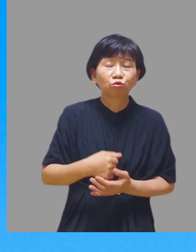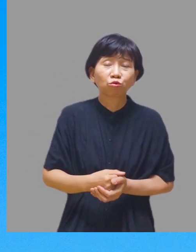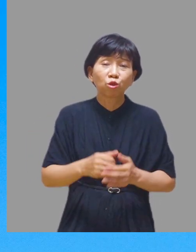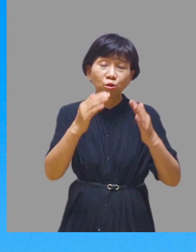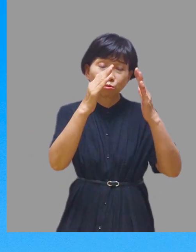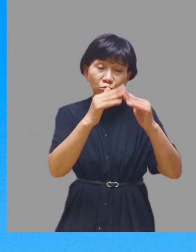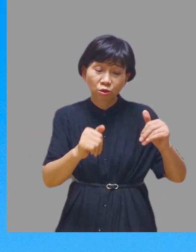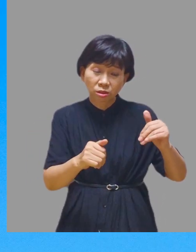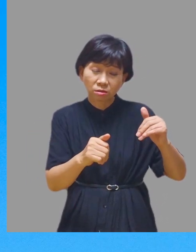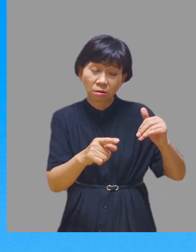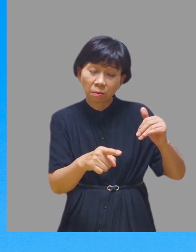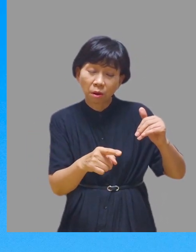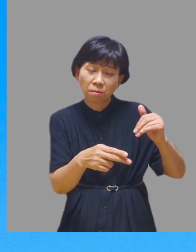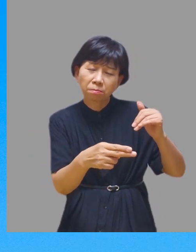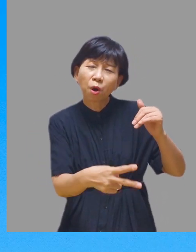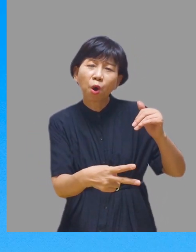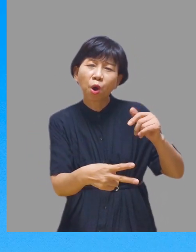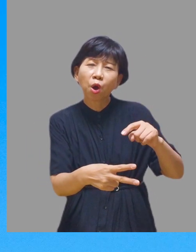건 갈라진 틈이에요.